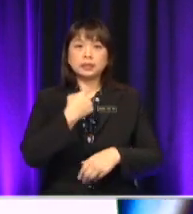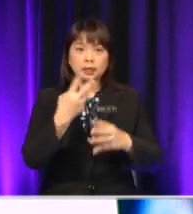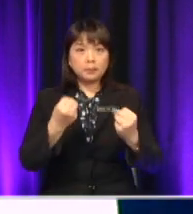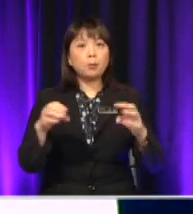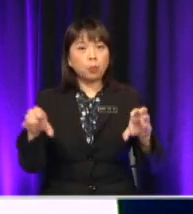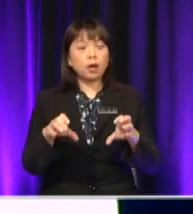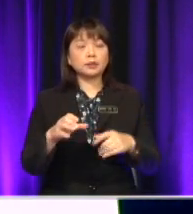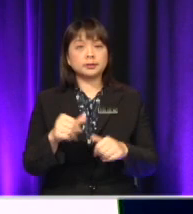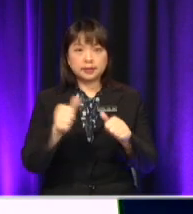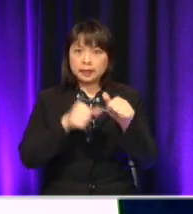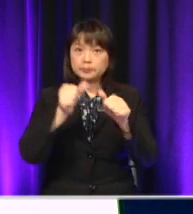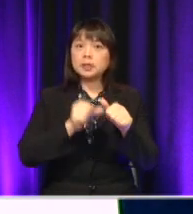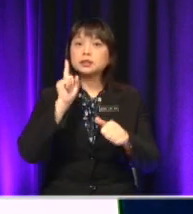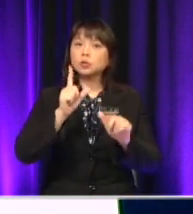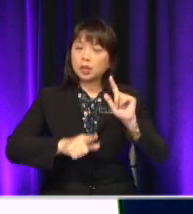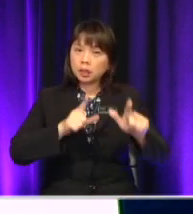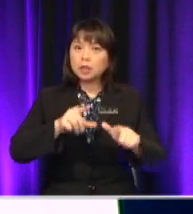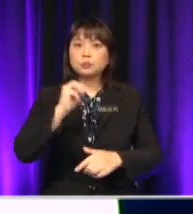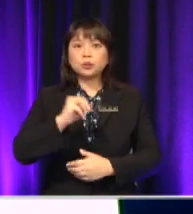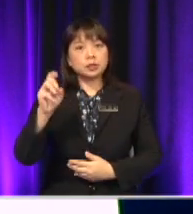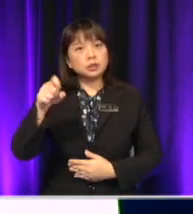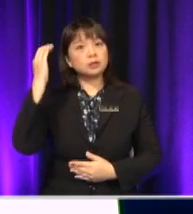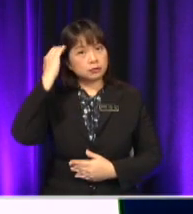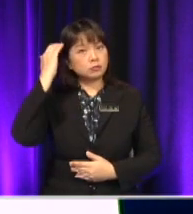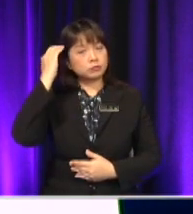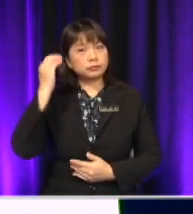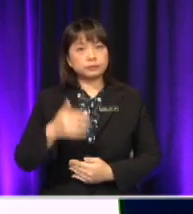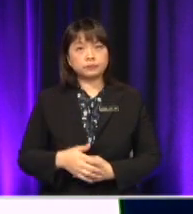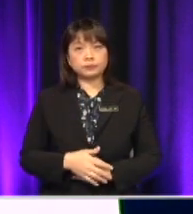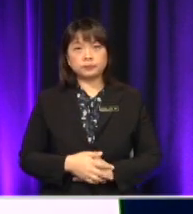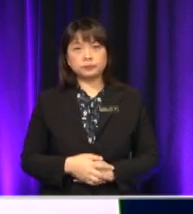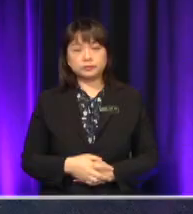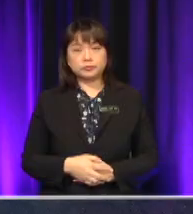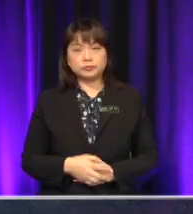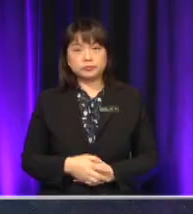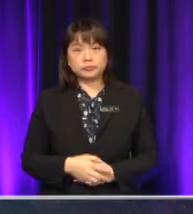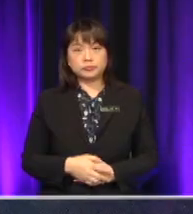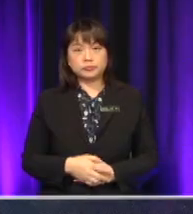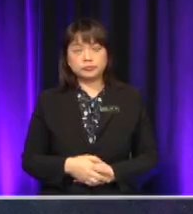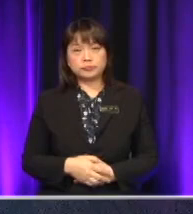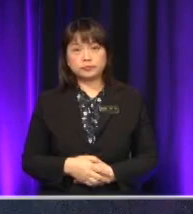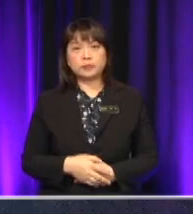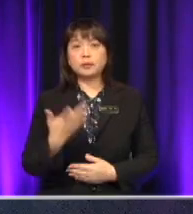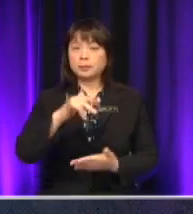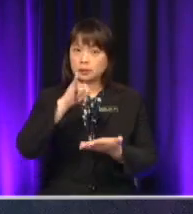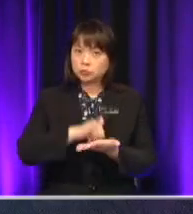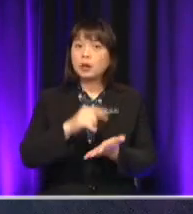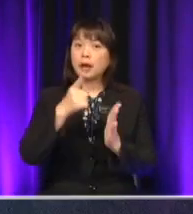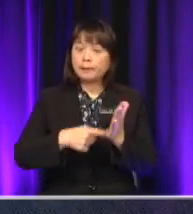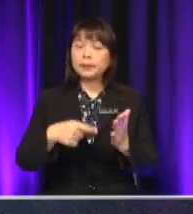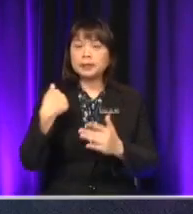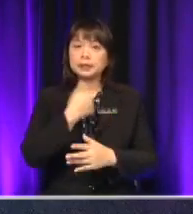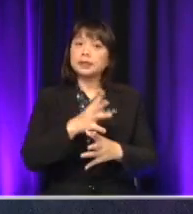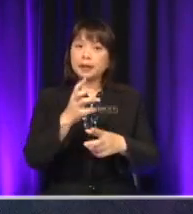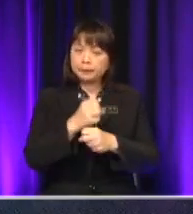satu persatu. Murid-murid kena tahu buat benda ni nanti. Mesti teratur ya, cikgu? Betul, kena teratur. Kemudian keputusan kita lah. Okey,